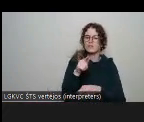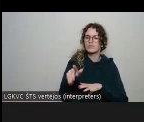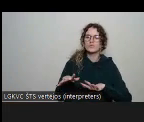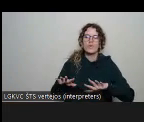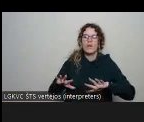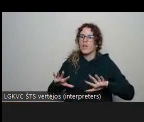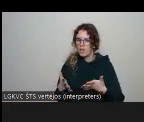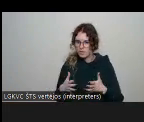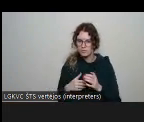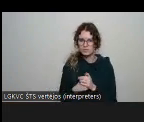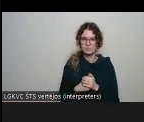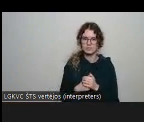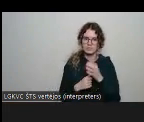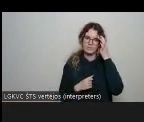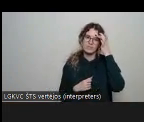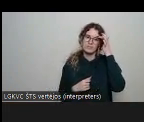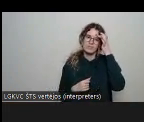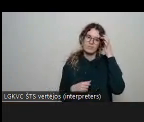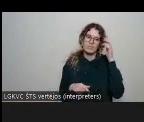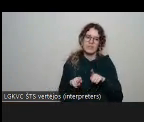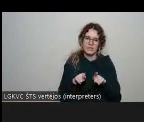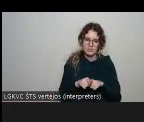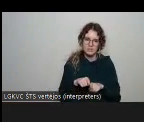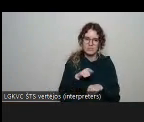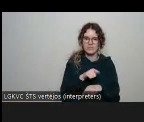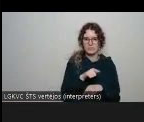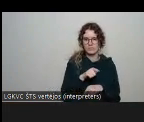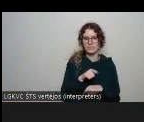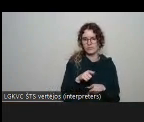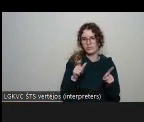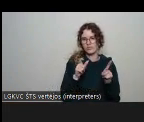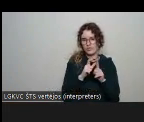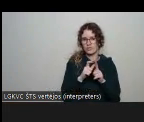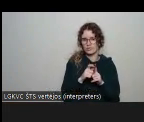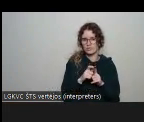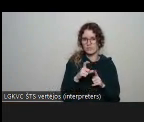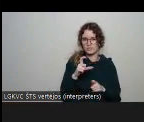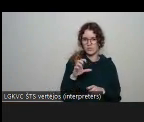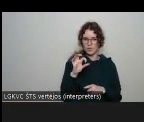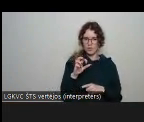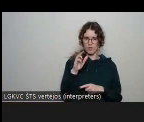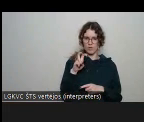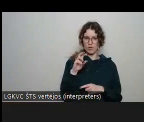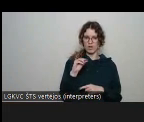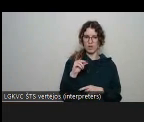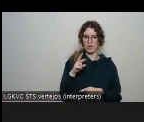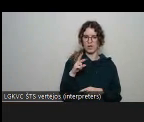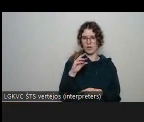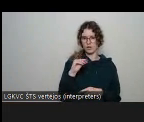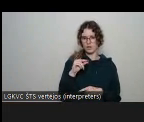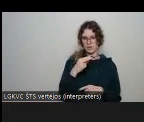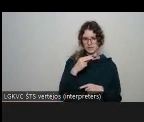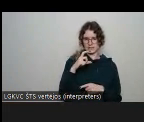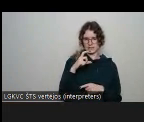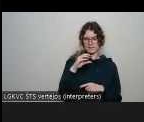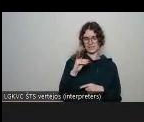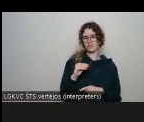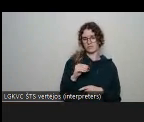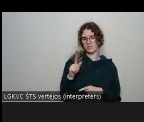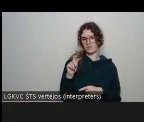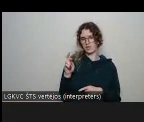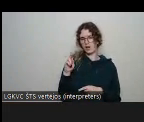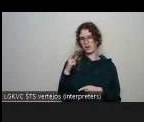Ir vėlgi ta žodis coherence, darna, reiškia švietimo tikslus, uždavinius